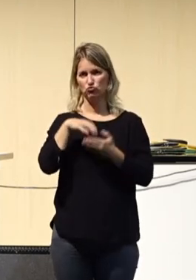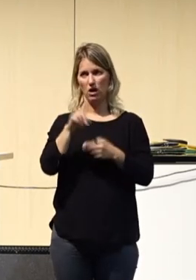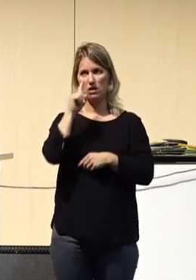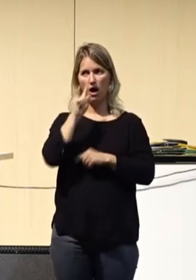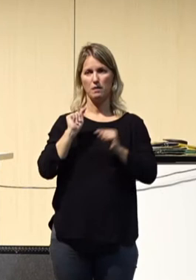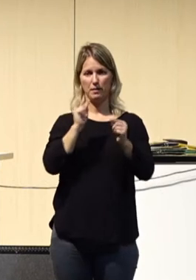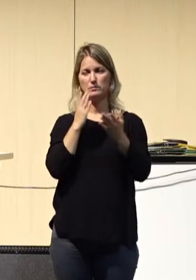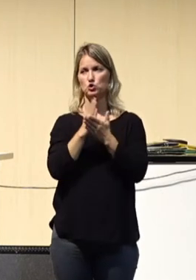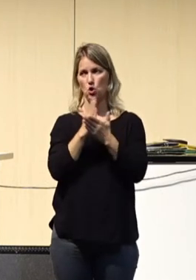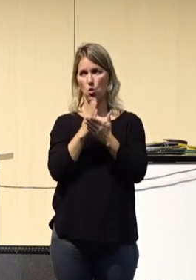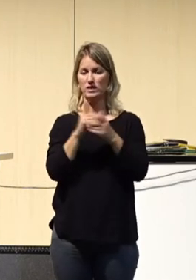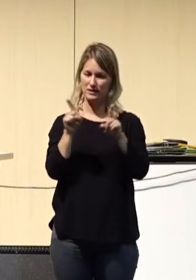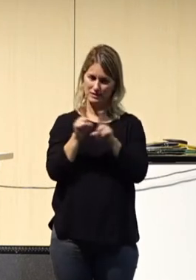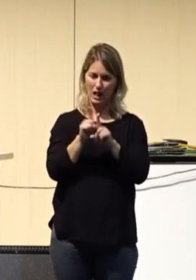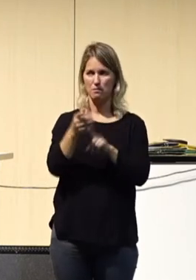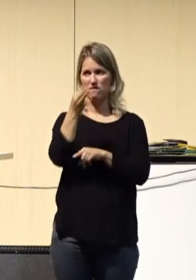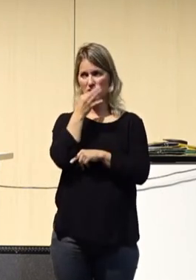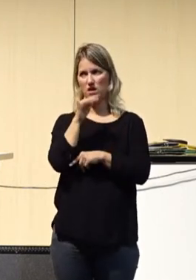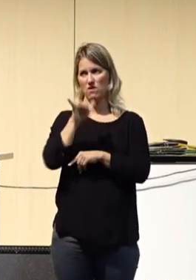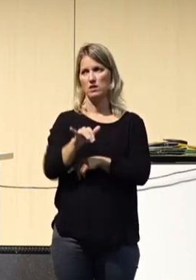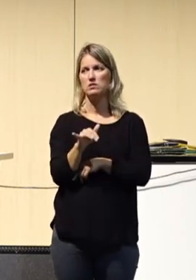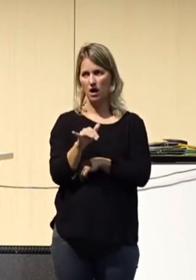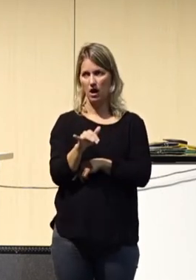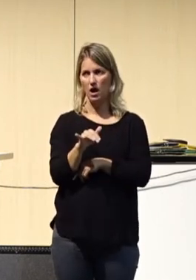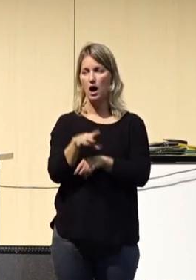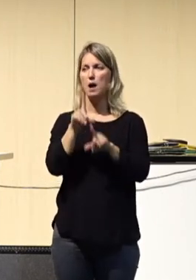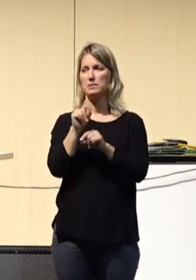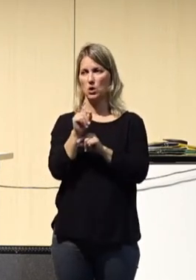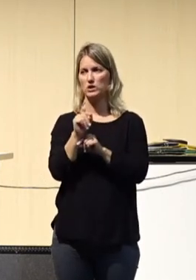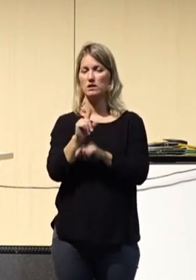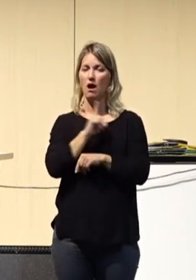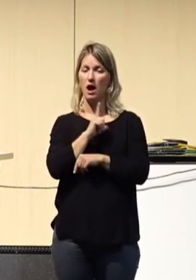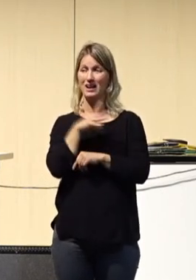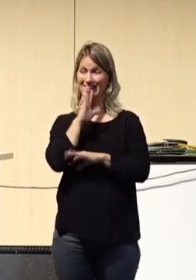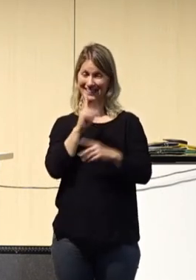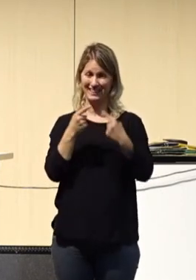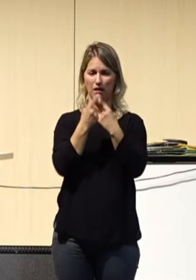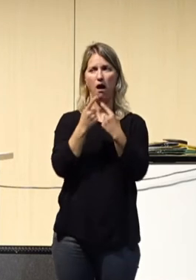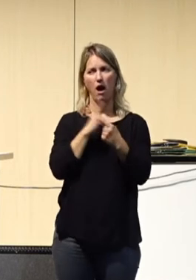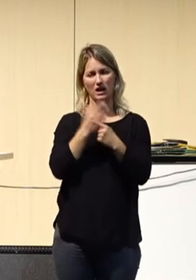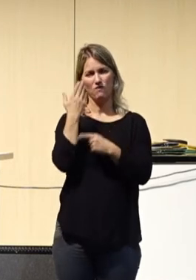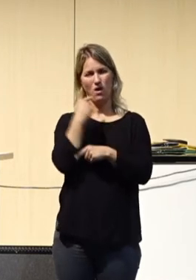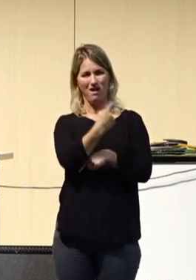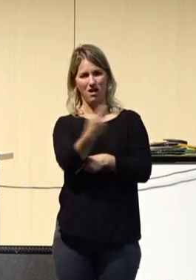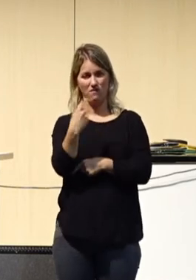vor Ort waren und genau diese Frage gestellt haben, sodass die Kleingärtner im Grunde nach über den Konflikt auch schon informiert sind.